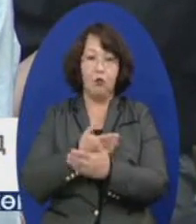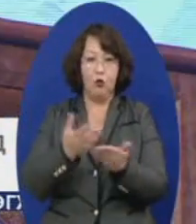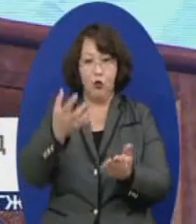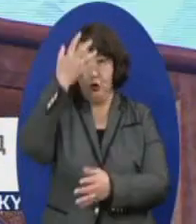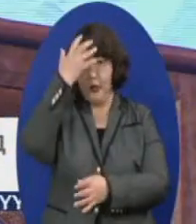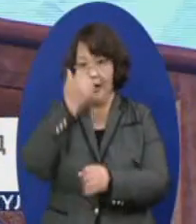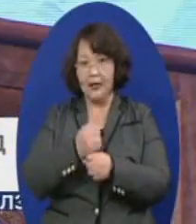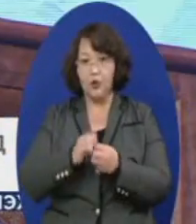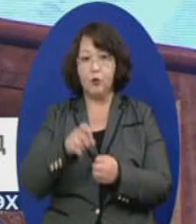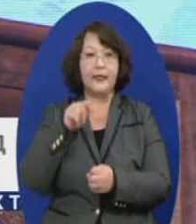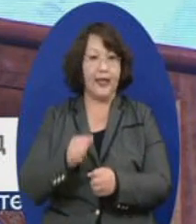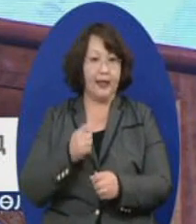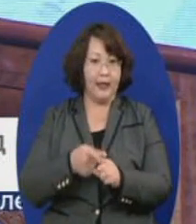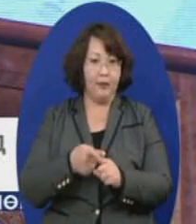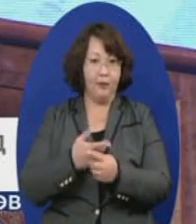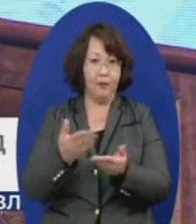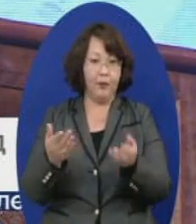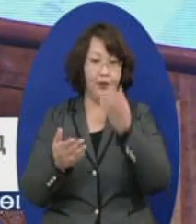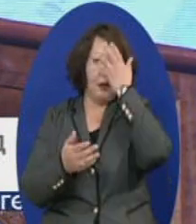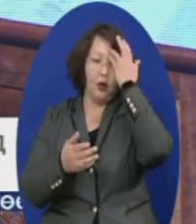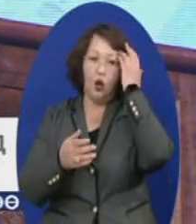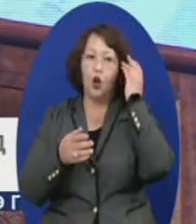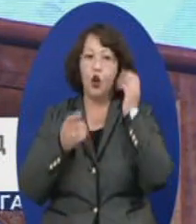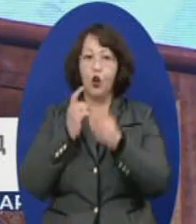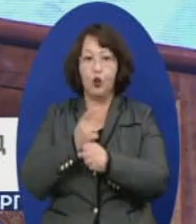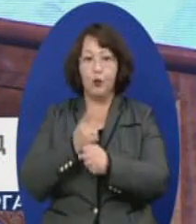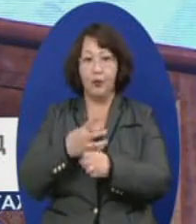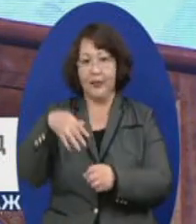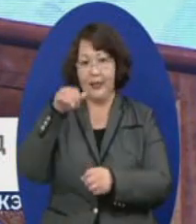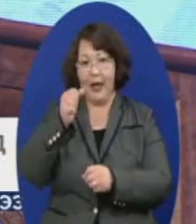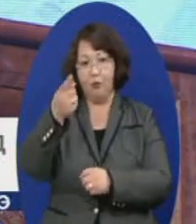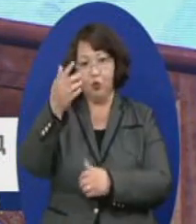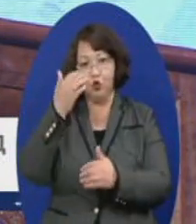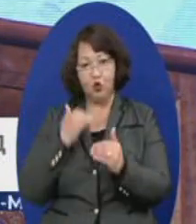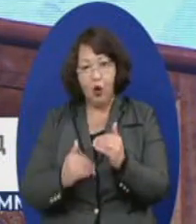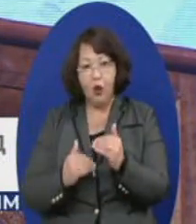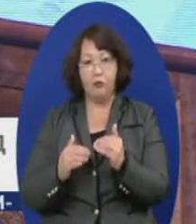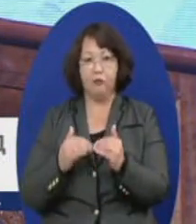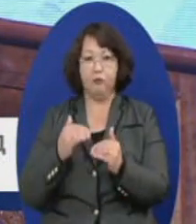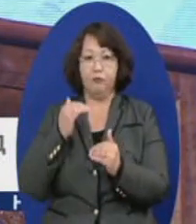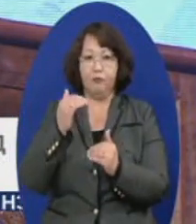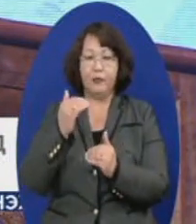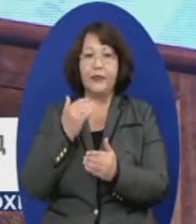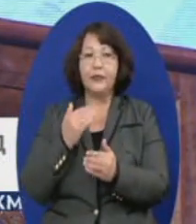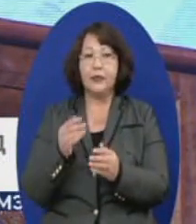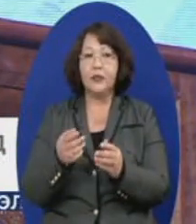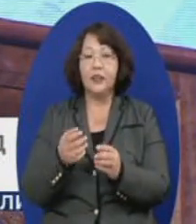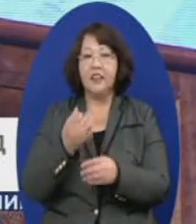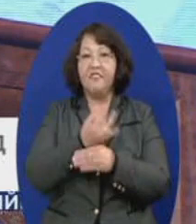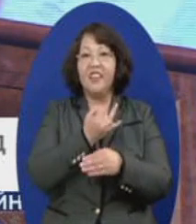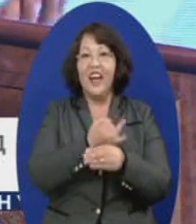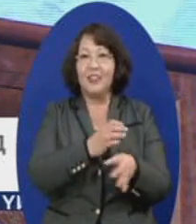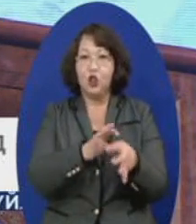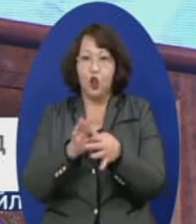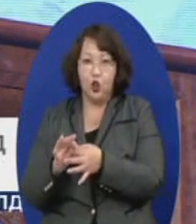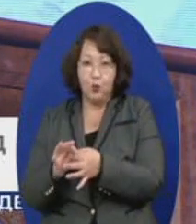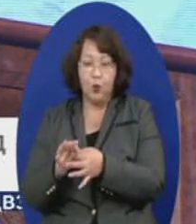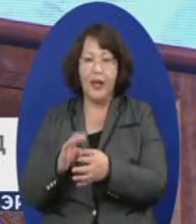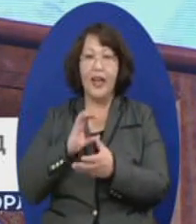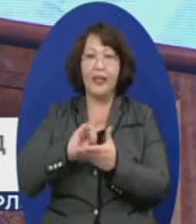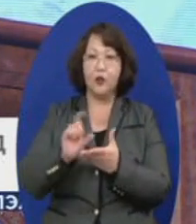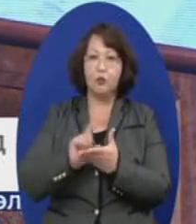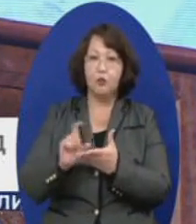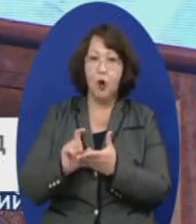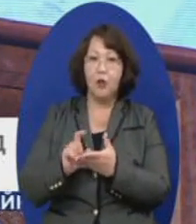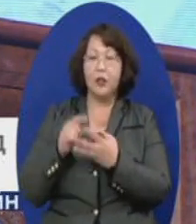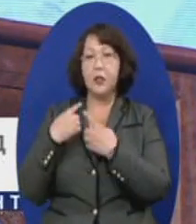агчдын цалин нэмэн хөдөлмөрийн улсын доод хэмжээч хөдөлгөхийн үүс гарахгүй. Энийг ихтэй инфляцтай уялдуулна. Замун одоо экспорт болон